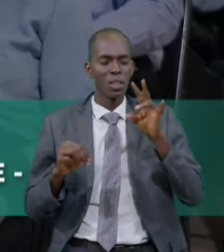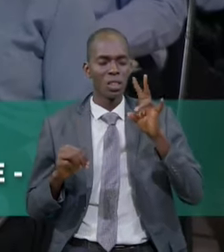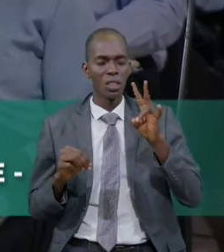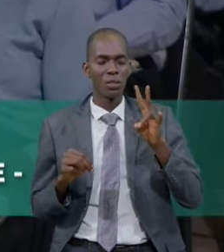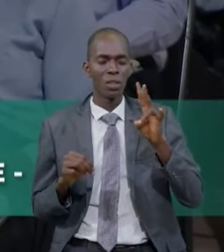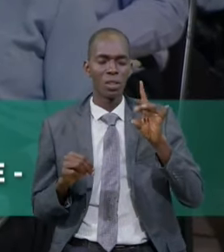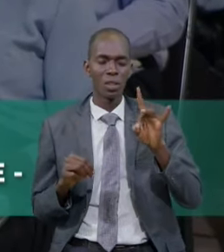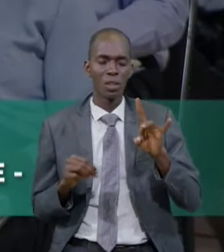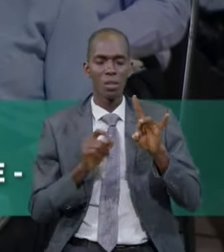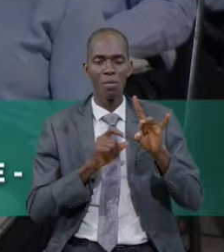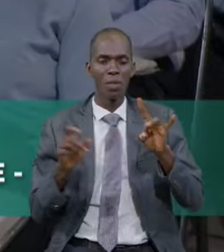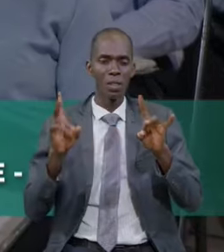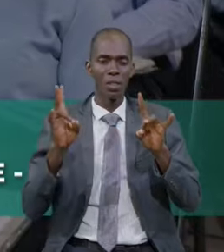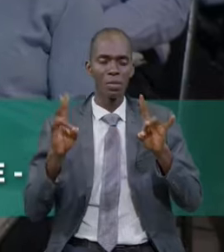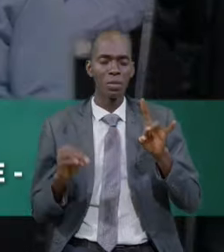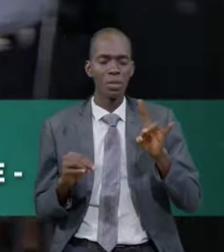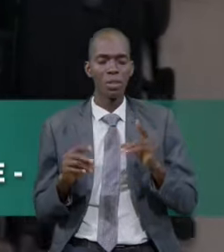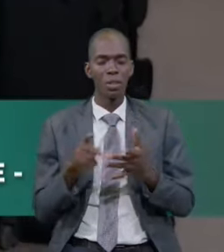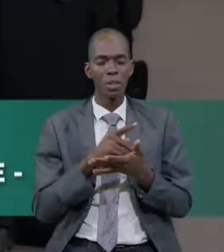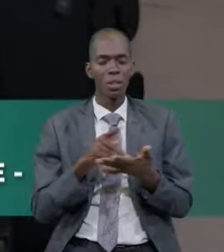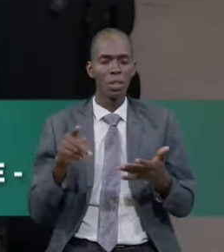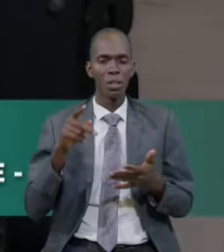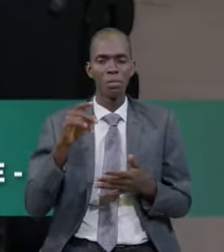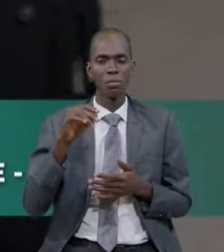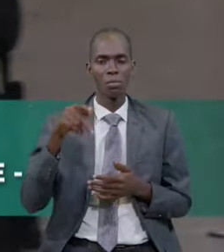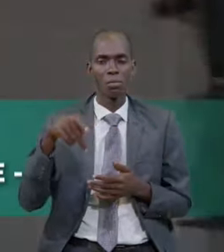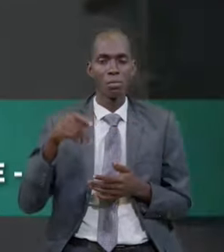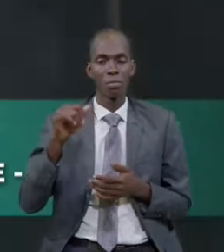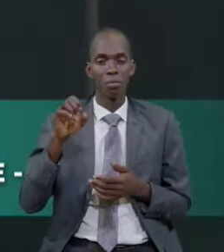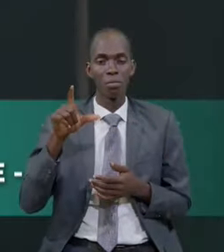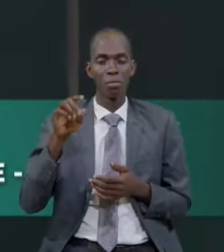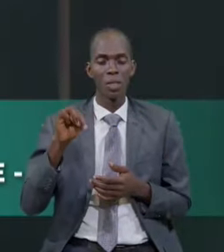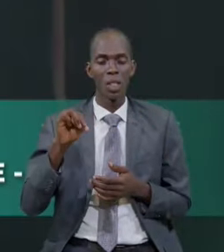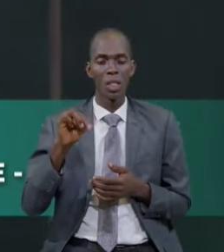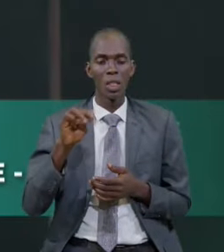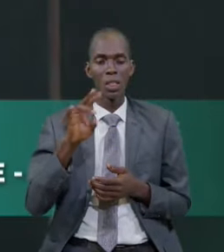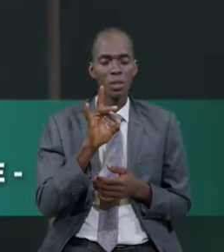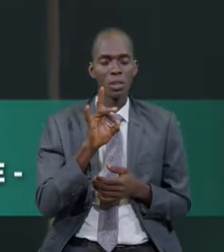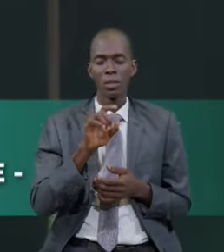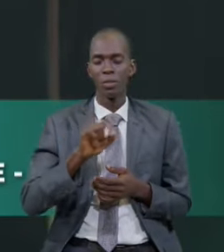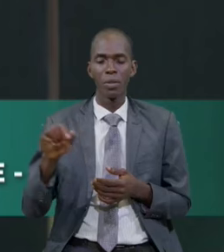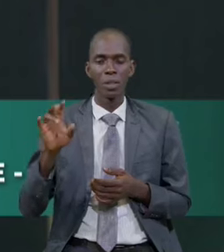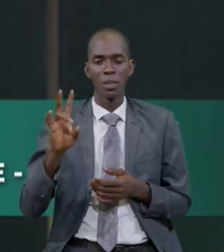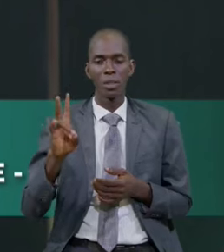17, Psaume 78, Psaume 78, 70.